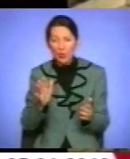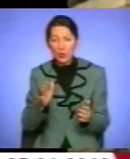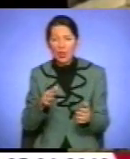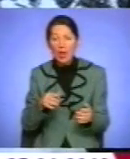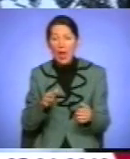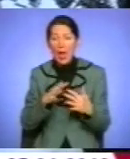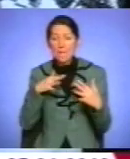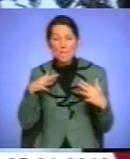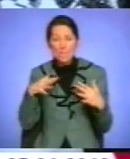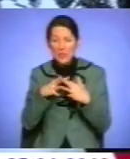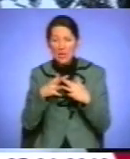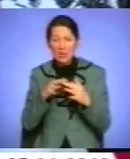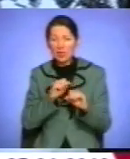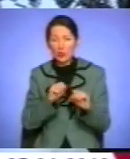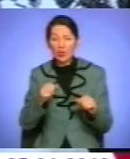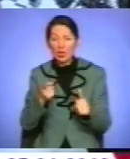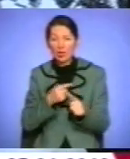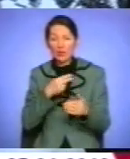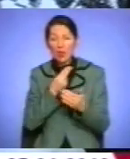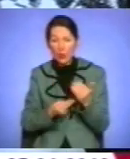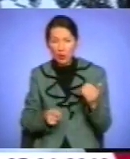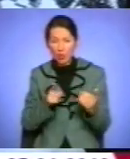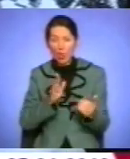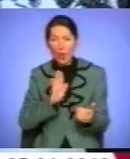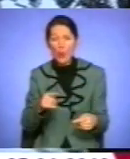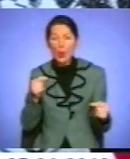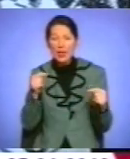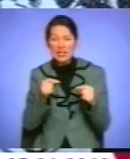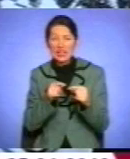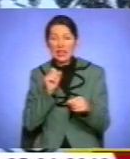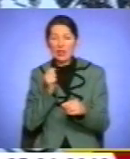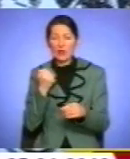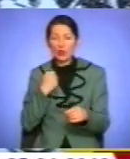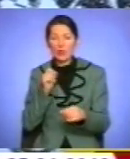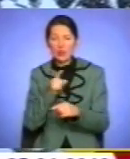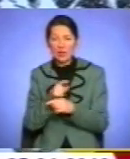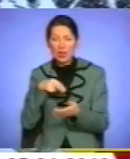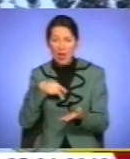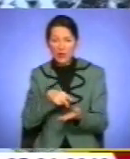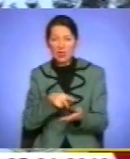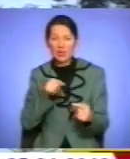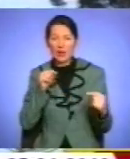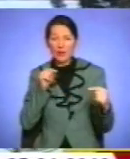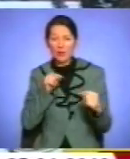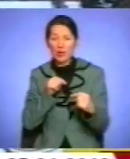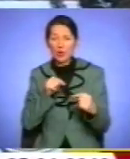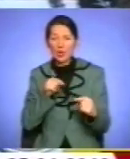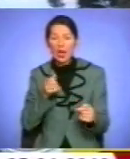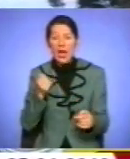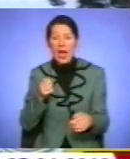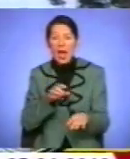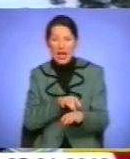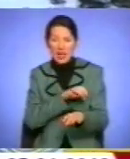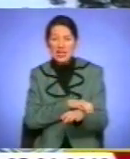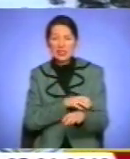армії. Там було чітке військове завдання – виступити проти радянських військ та захистити столицю